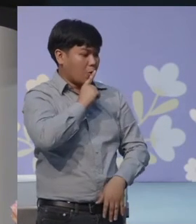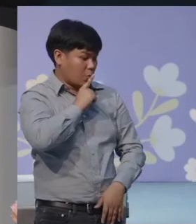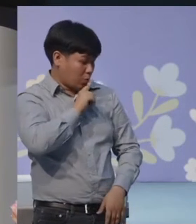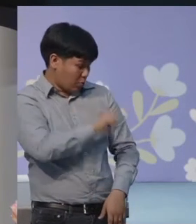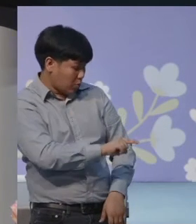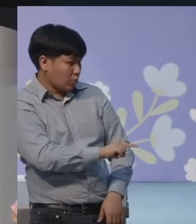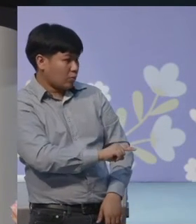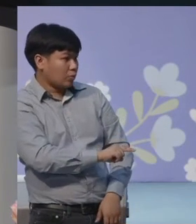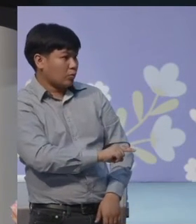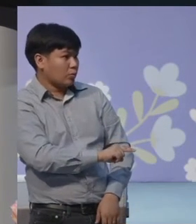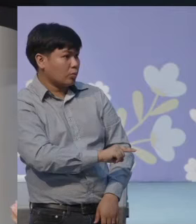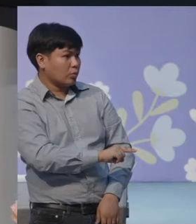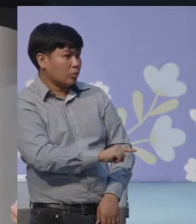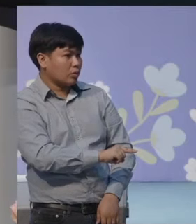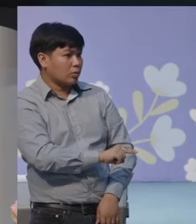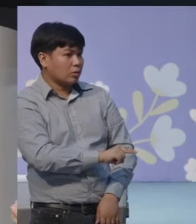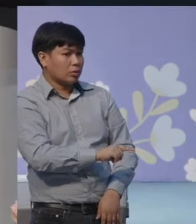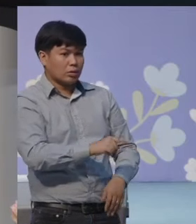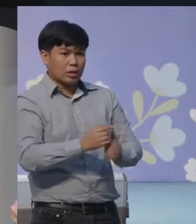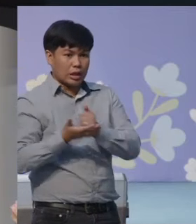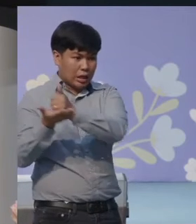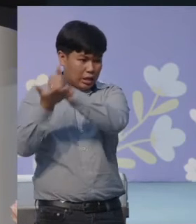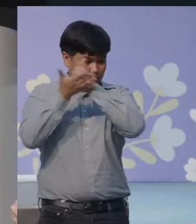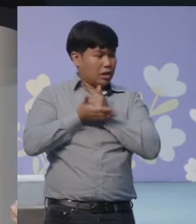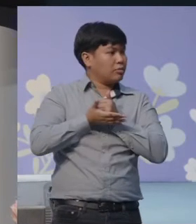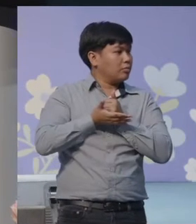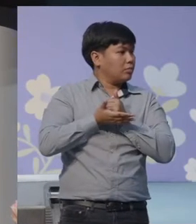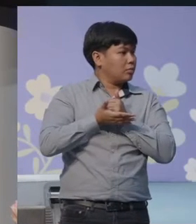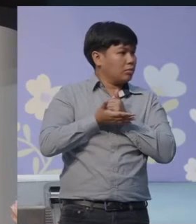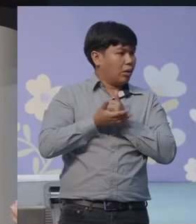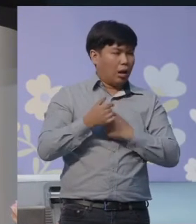pumunta kayo sa Kanya at malugod na sumamba.